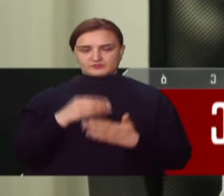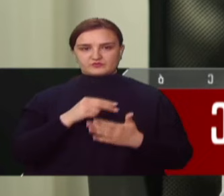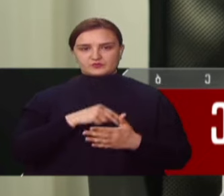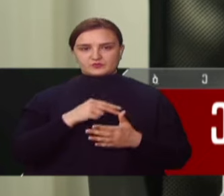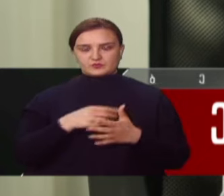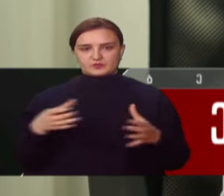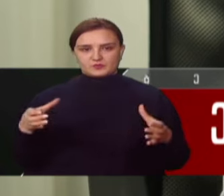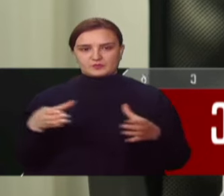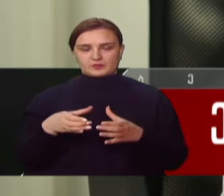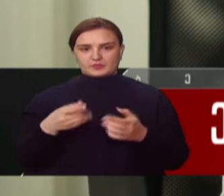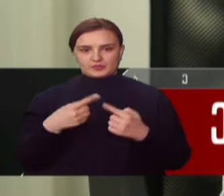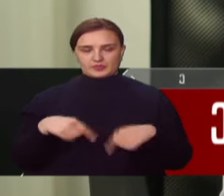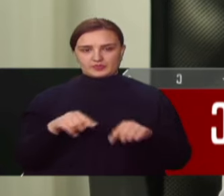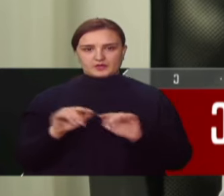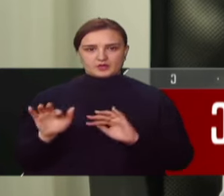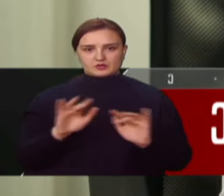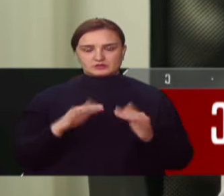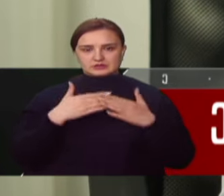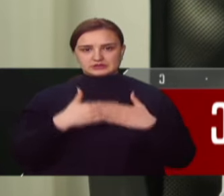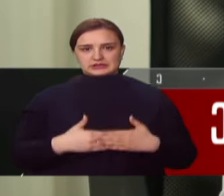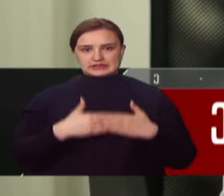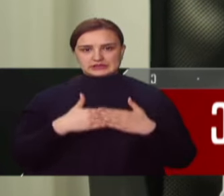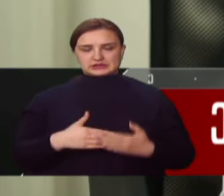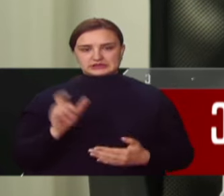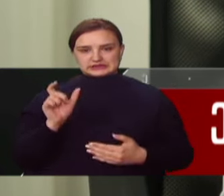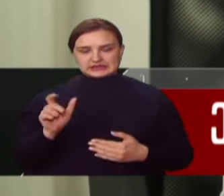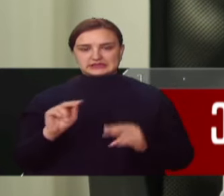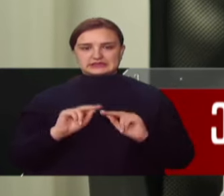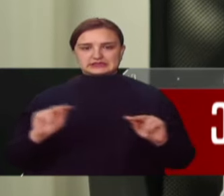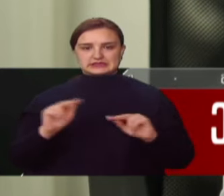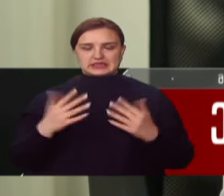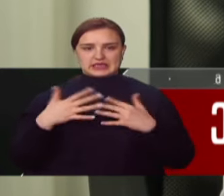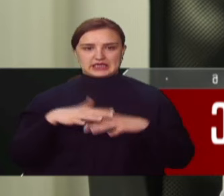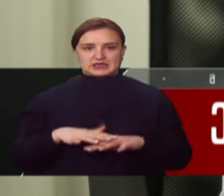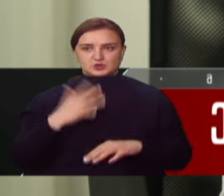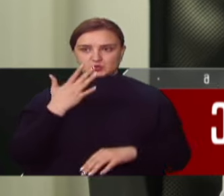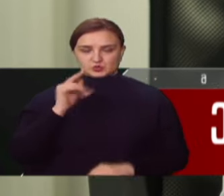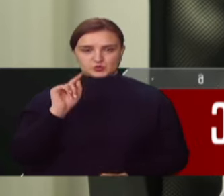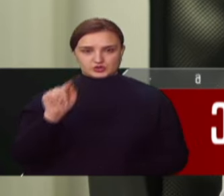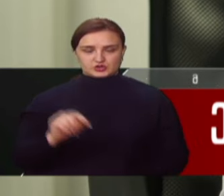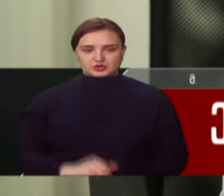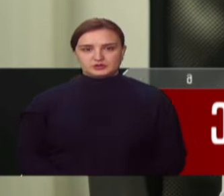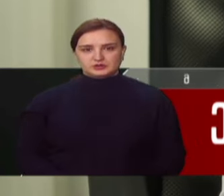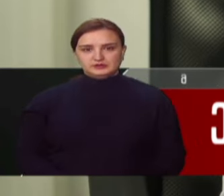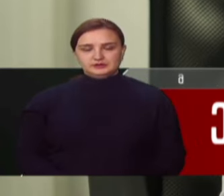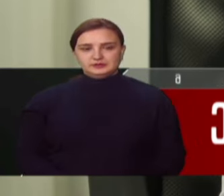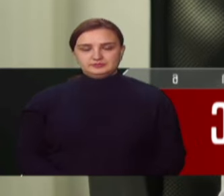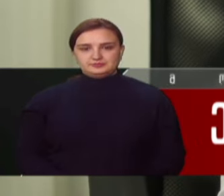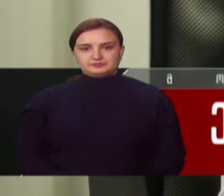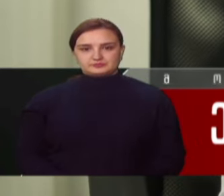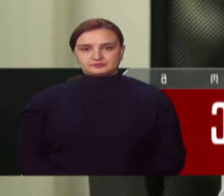კოლექტივის ორგანიზაციული თუ რადიოლოგიური ნაწილის ტრენინგს უცხოეთში და გარდა ამისა იგი